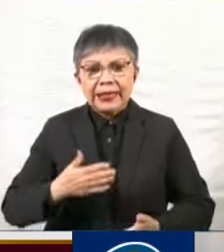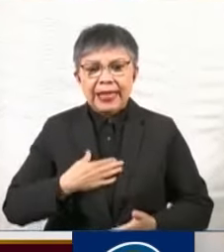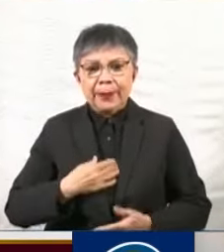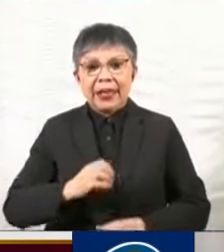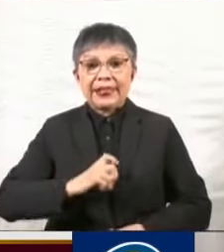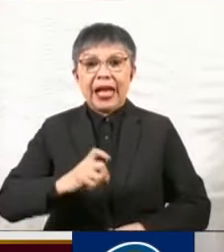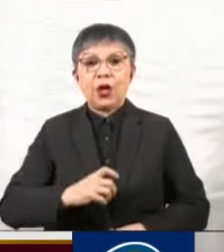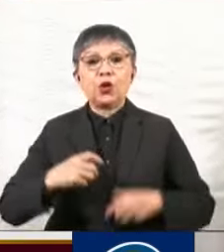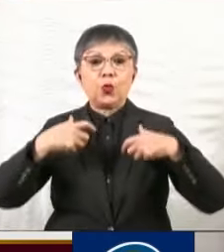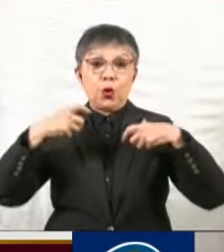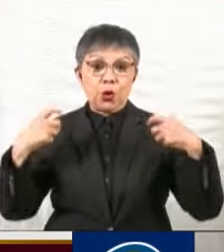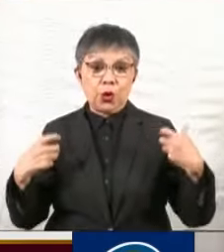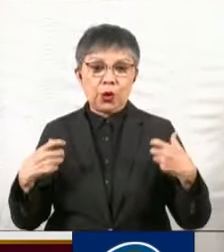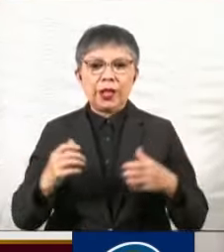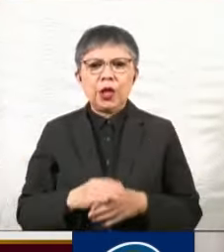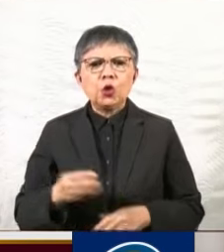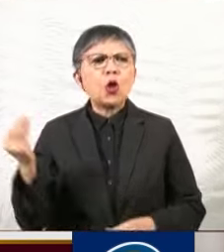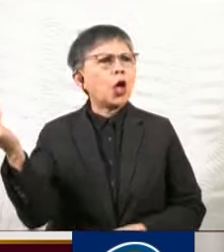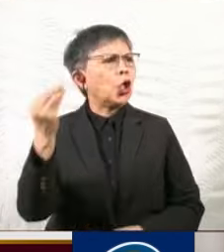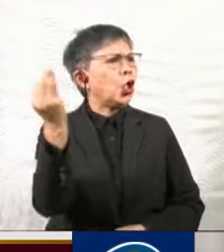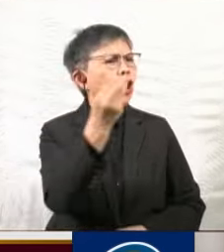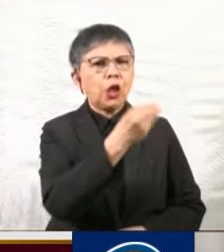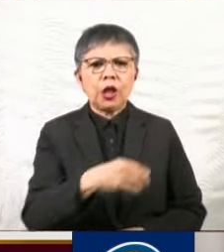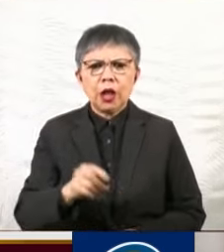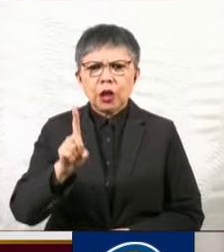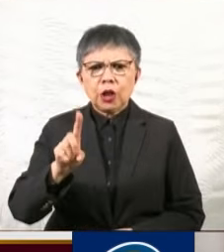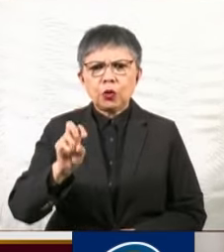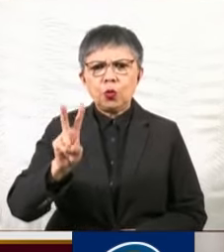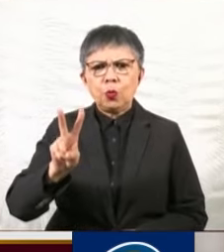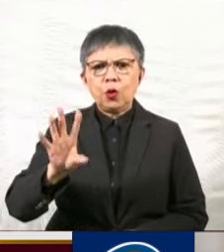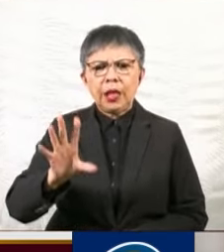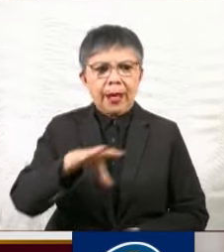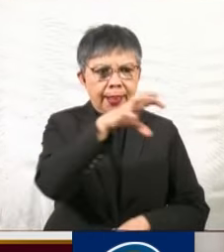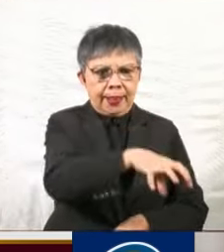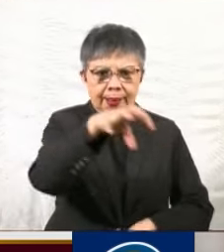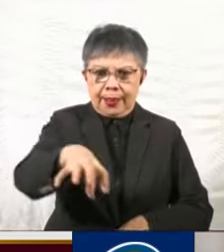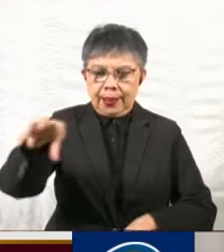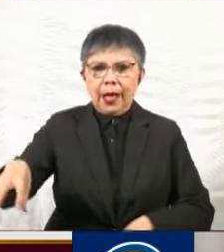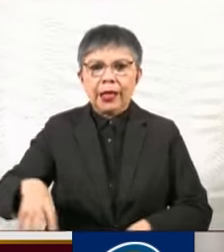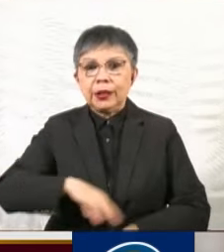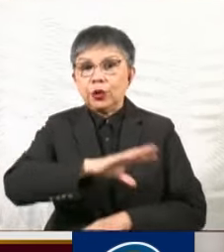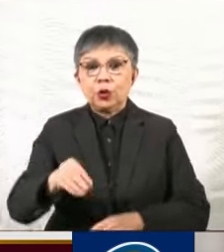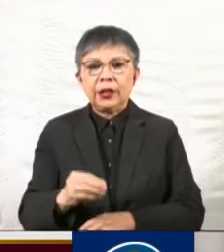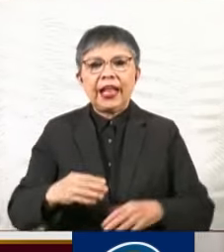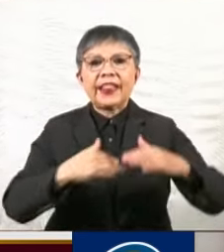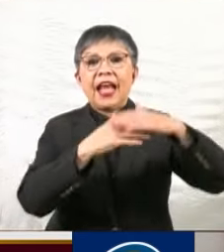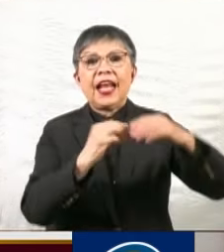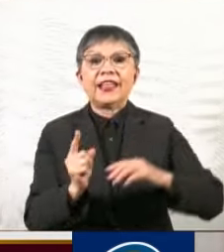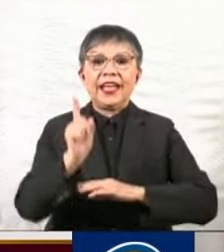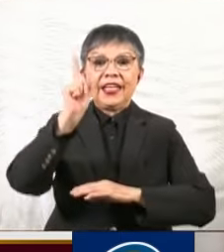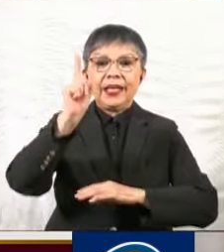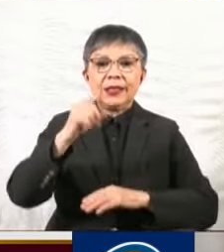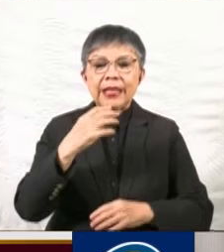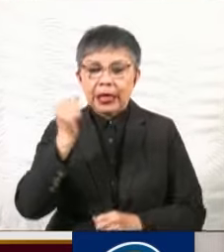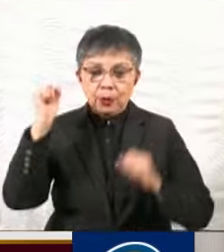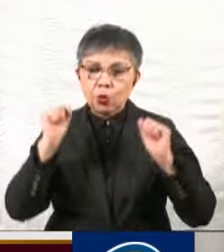sebagai calon gubernur telah berkeliling lebih dari 125 titik di Tanah Tinggi saya bertemu